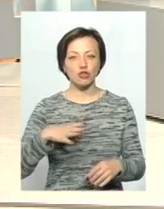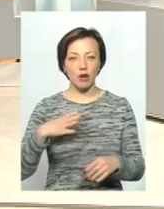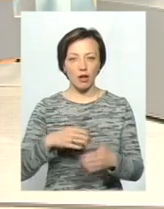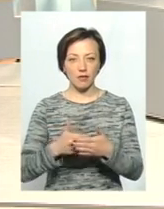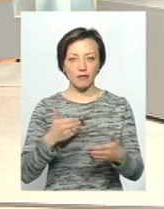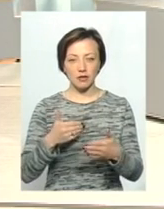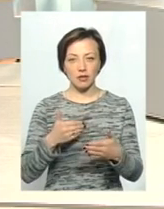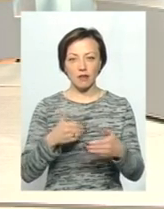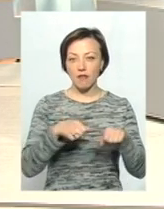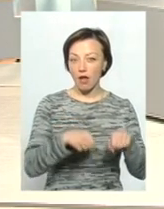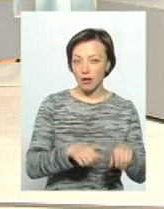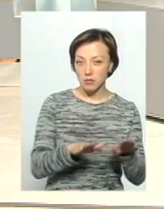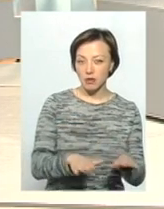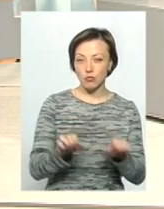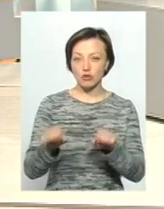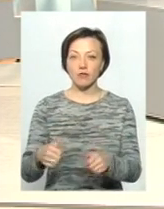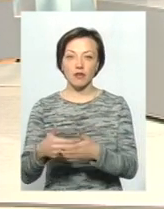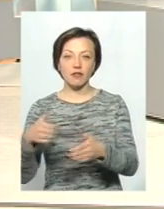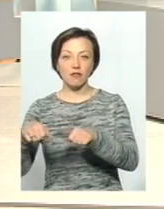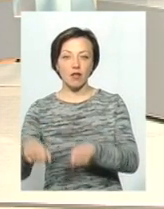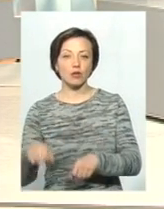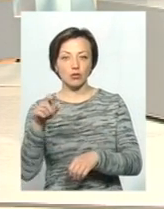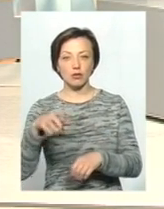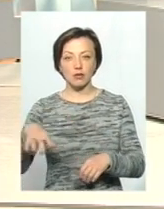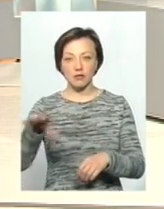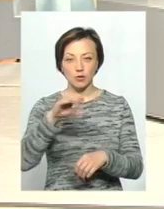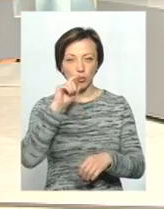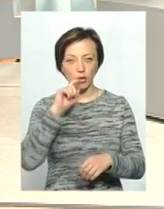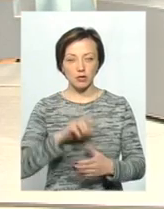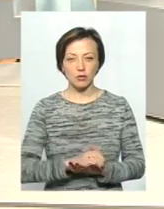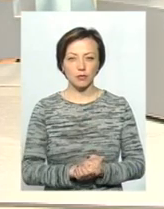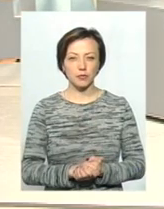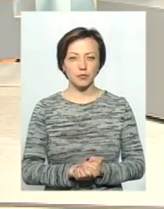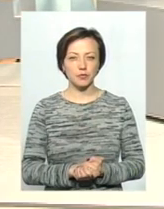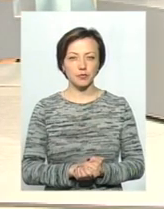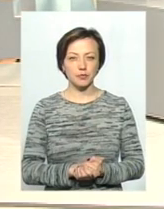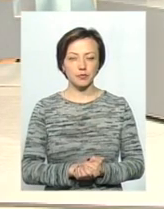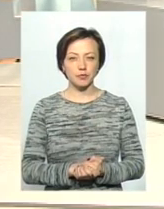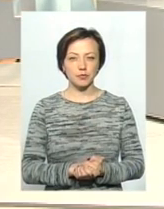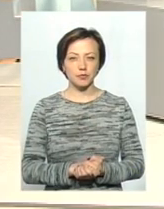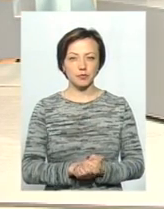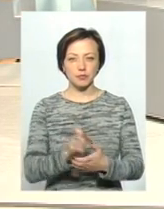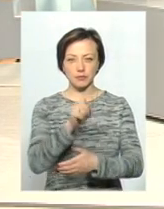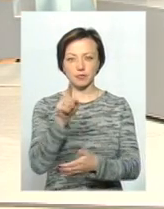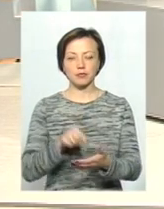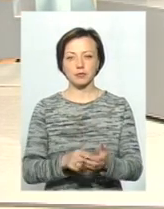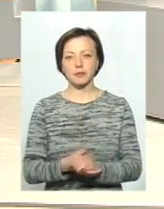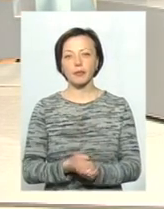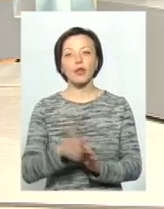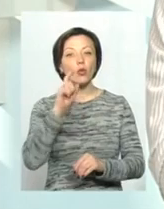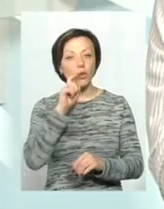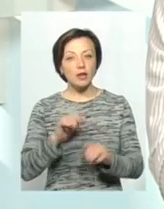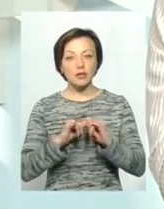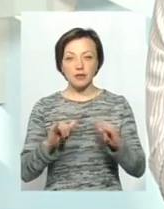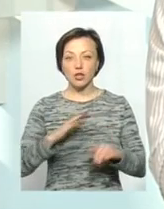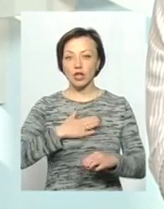від, можливо, від влади місцевої, можливо, від влади на законодавчому рівні, на вищому рівні? Ну, Україна розвивається